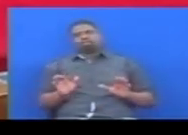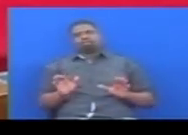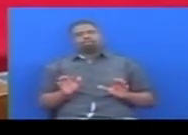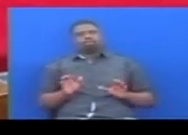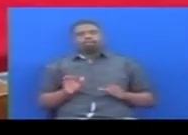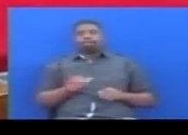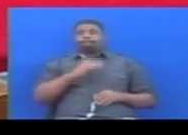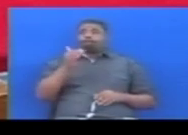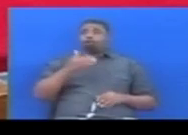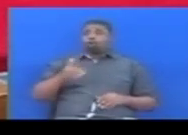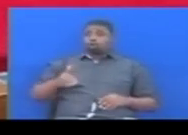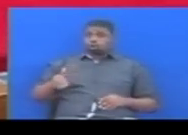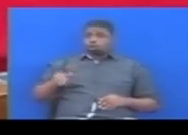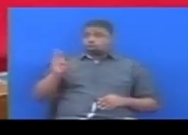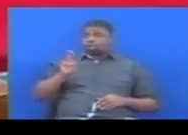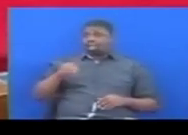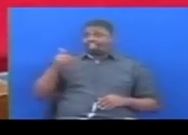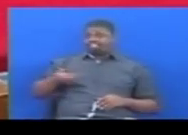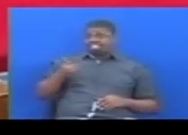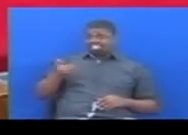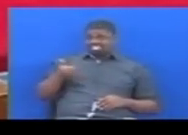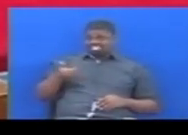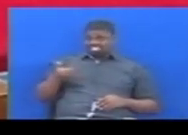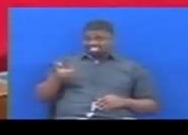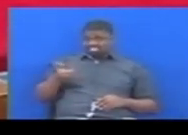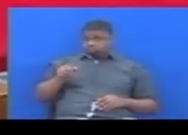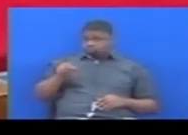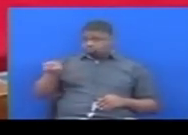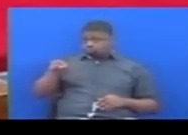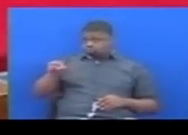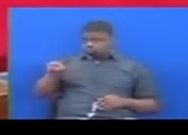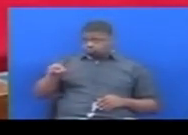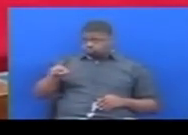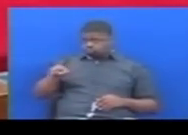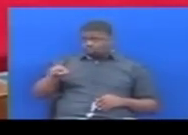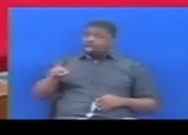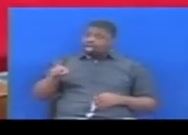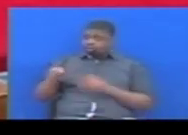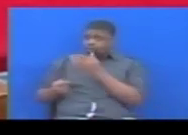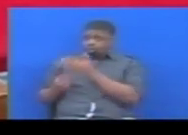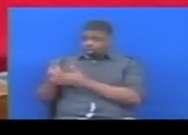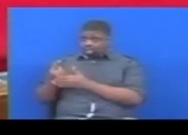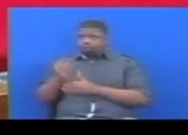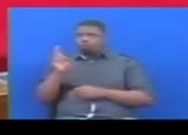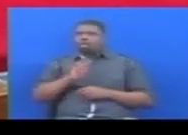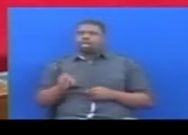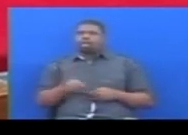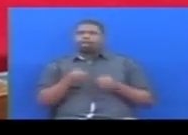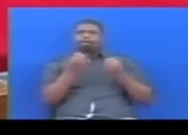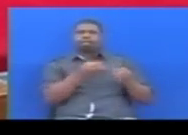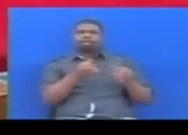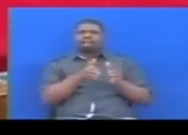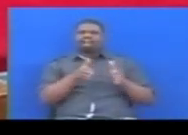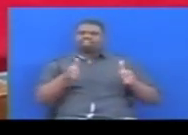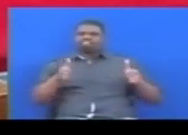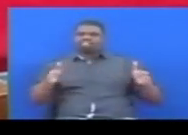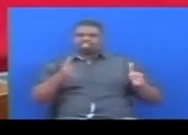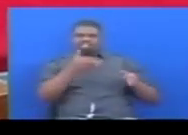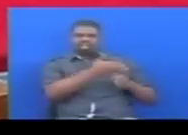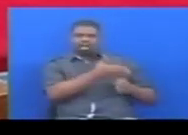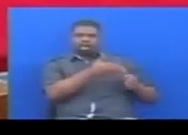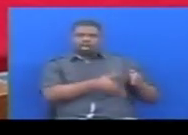wilaya Morogoro vijijini ambayo Mheshimiwa mbunge anatoka ni miongoni mwa wilaya ambazo zimepata nafasi ya kujengewa hospitali